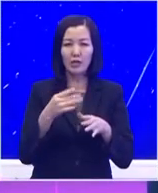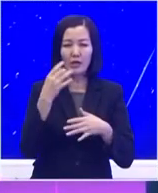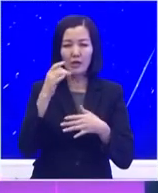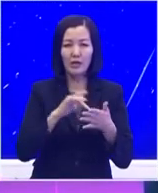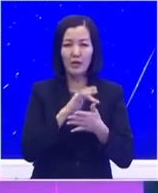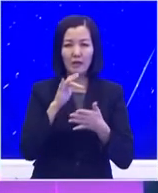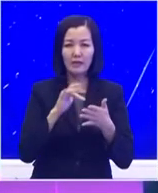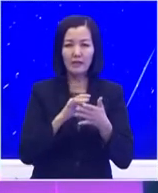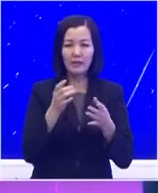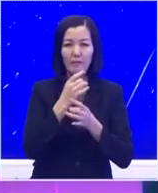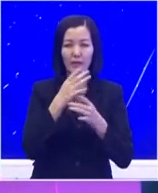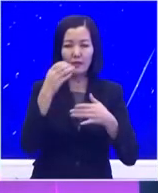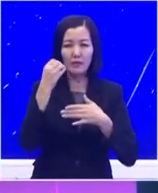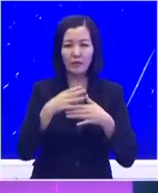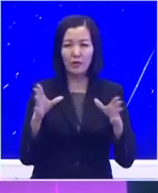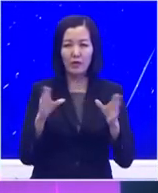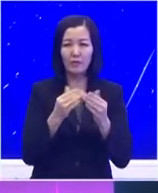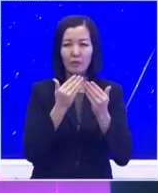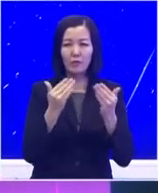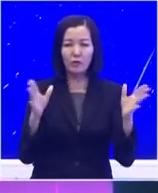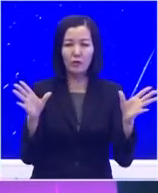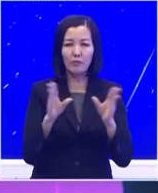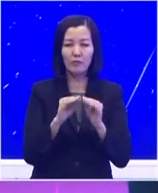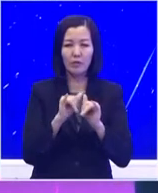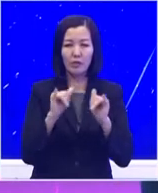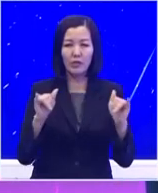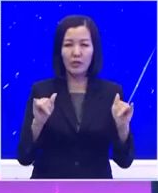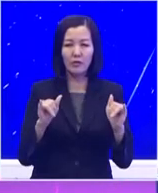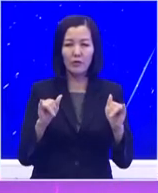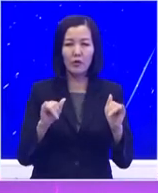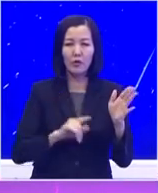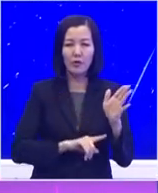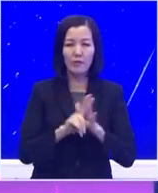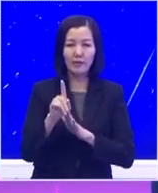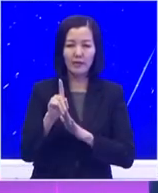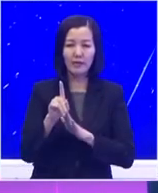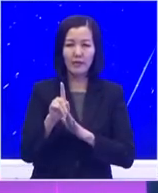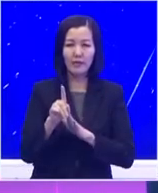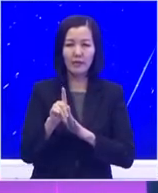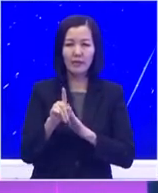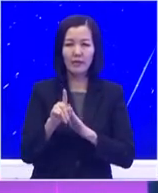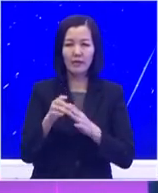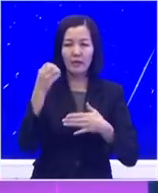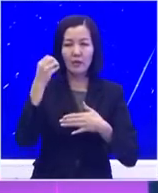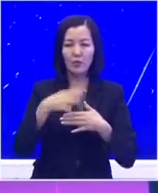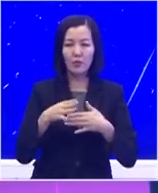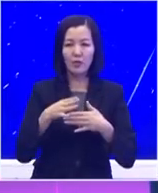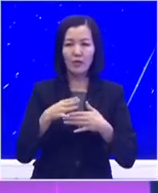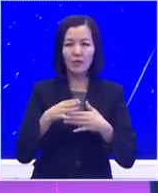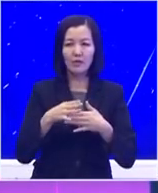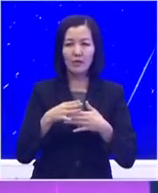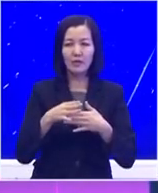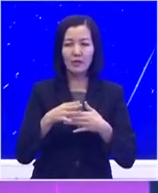Әл-Фараби мәдени тарих орталығы мен музей үйін жетілдіру мәселесі қолға алынады. Сол орталықтың негізінде